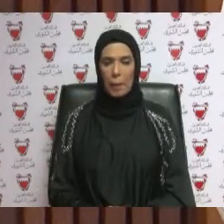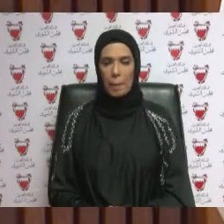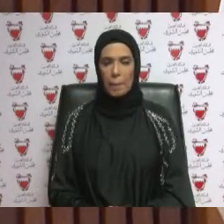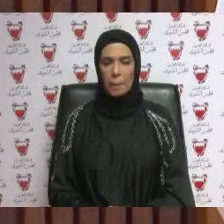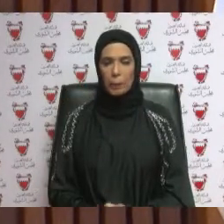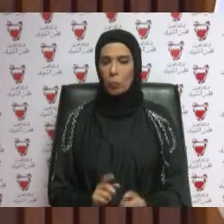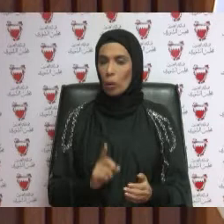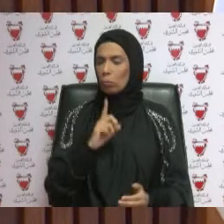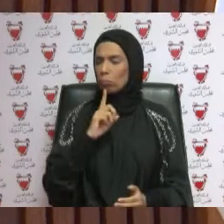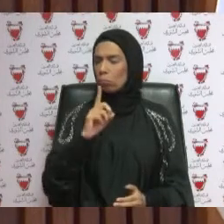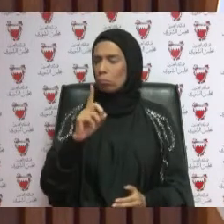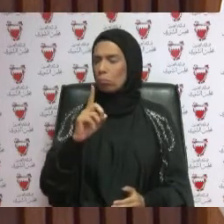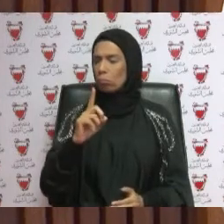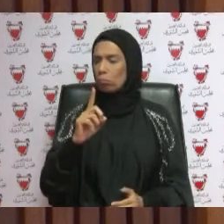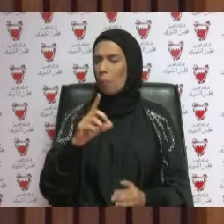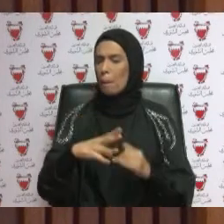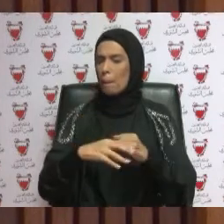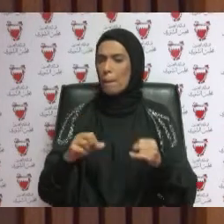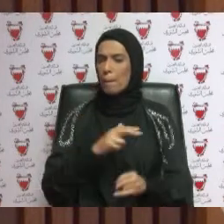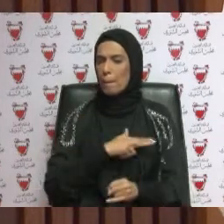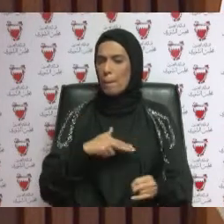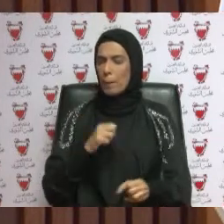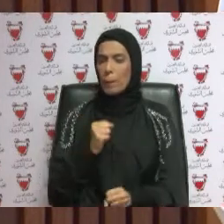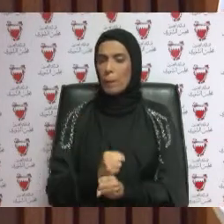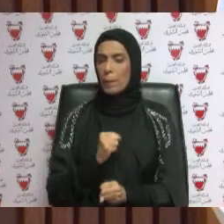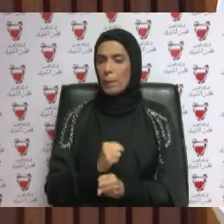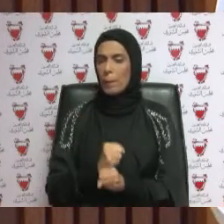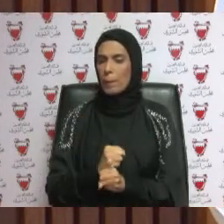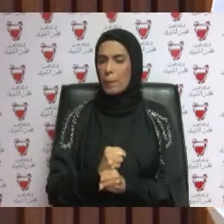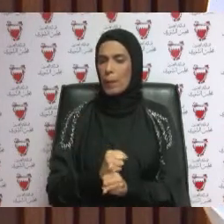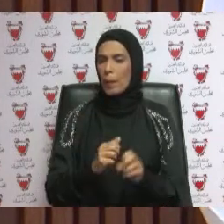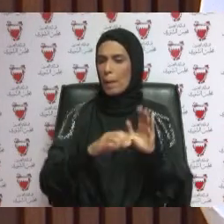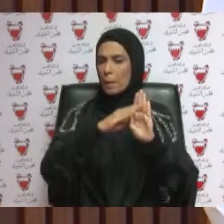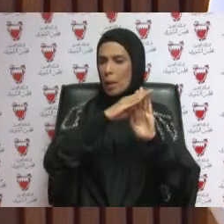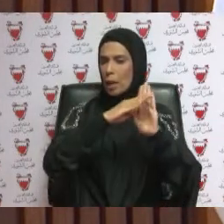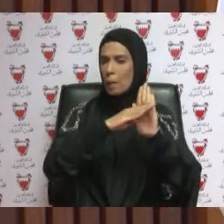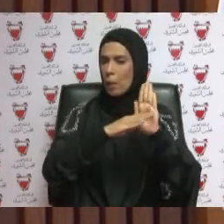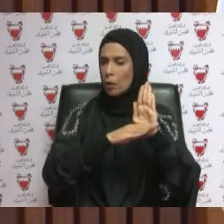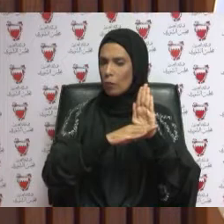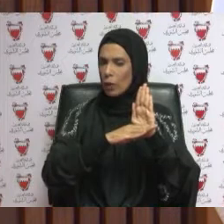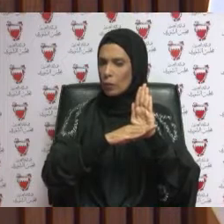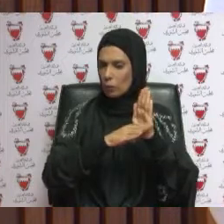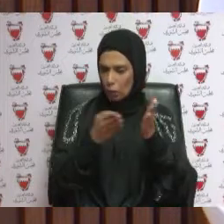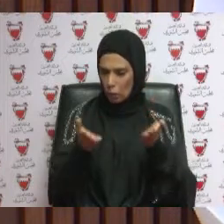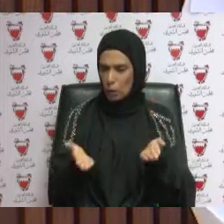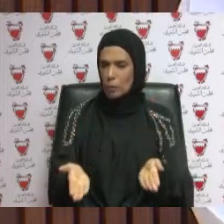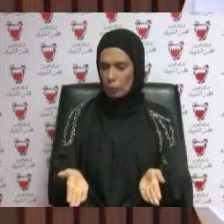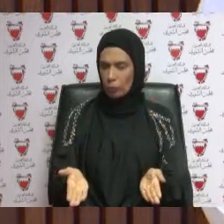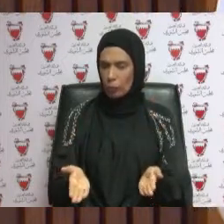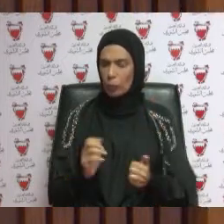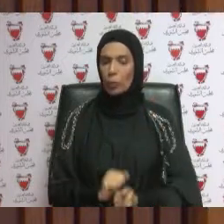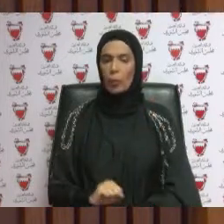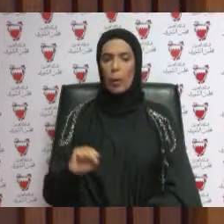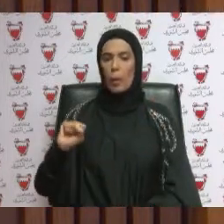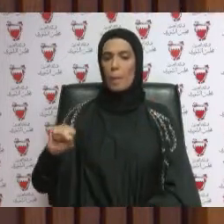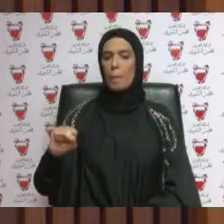يتطلب من الحكومة الموقرة العمل على إيجاد برنامج عملي لتنفيذها. وفي هذا الخصوص